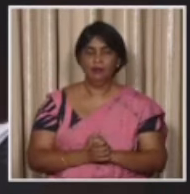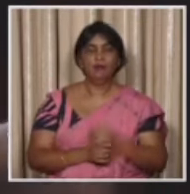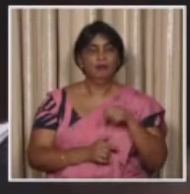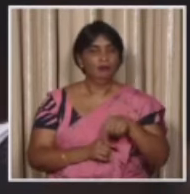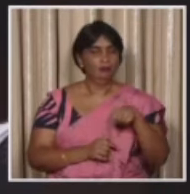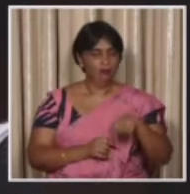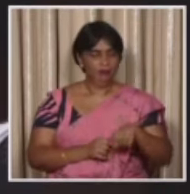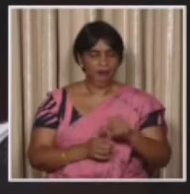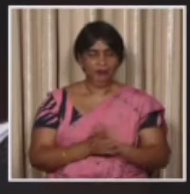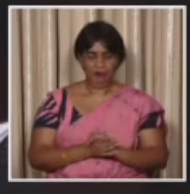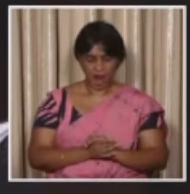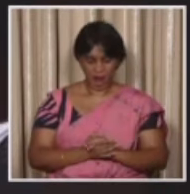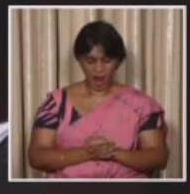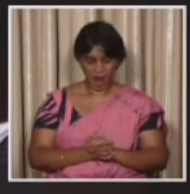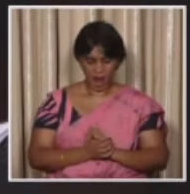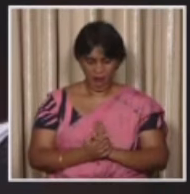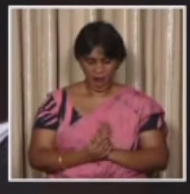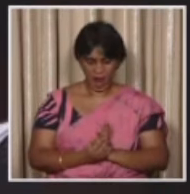දැන්